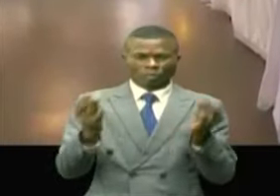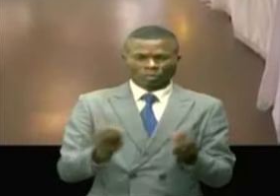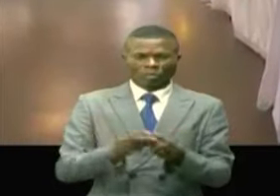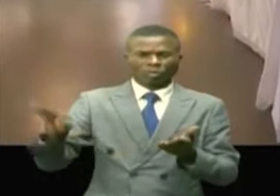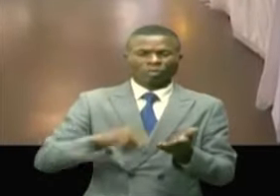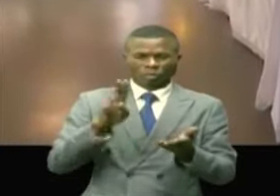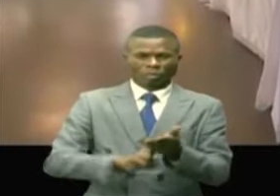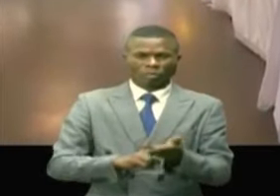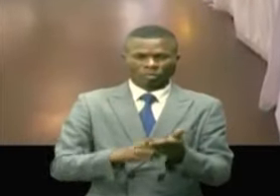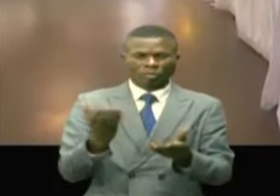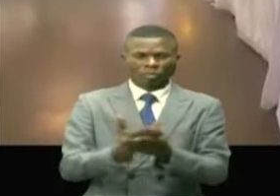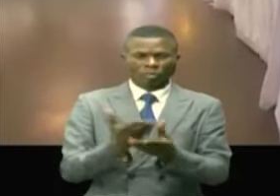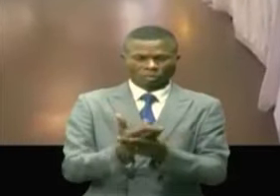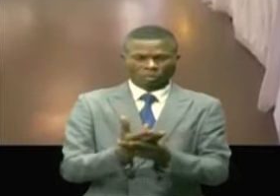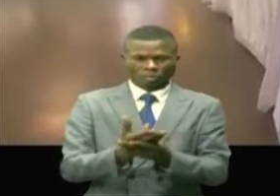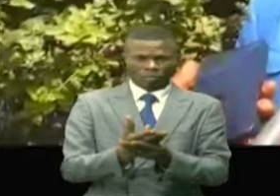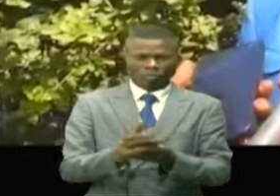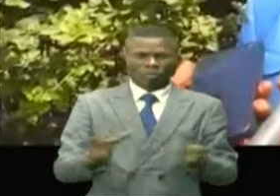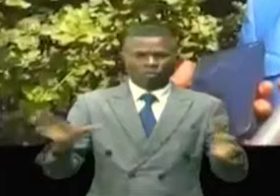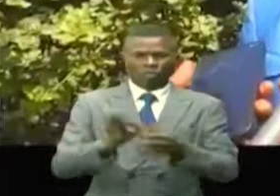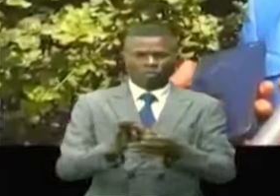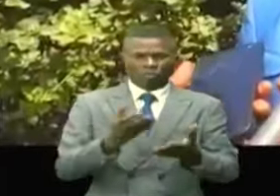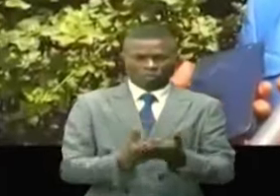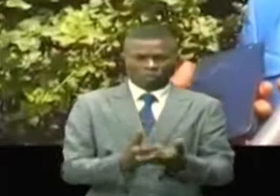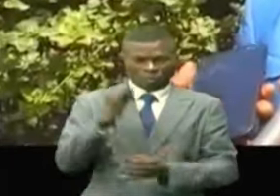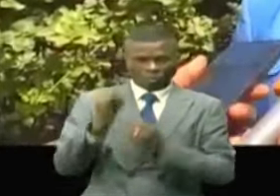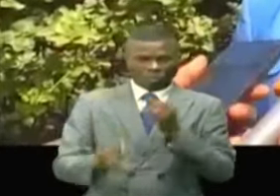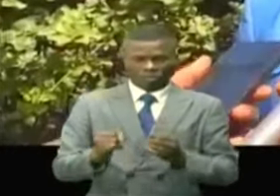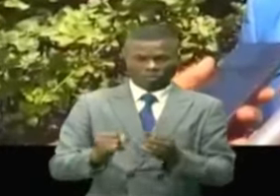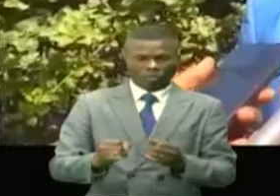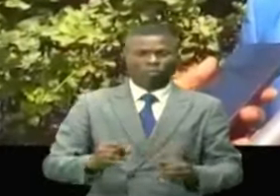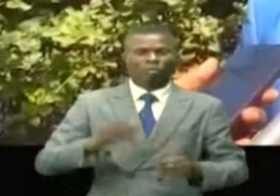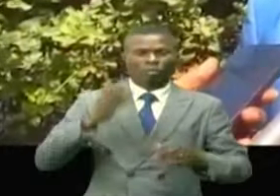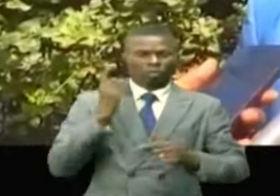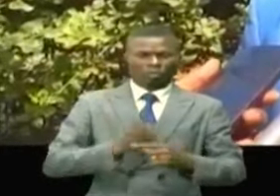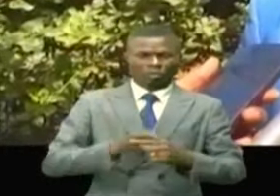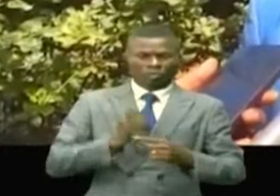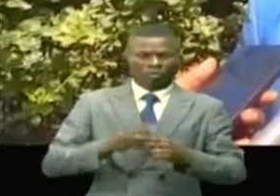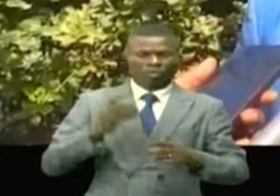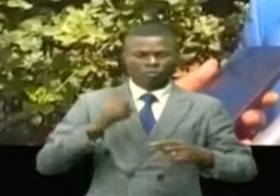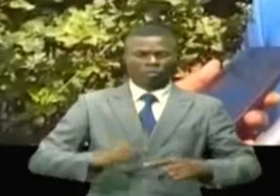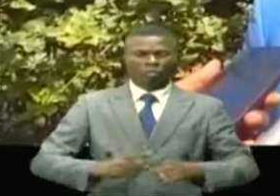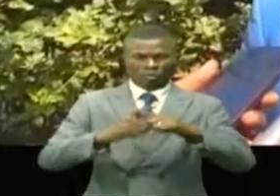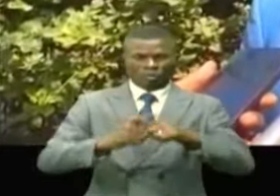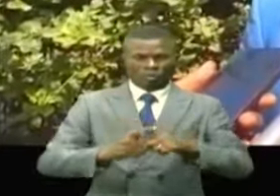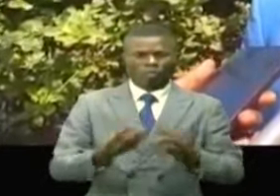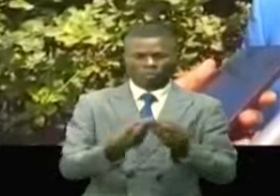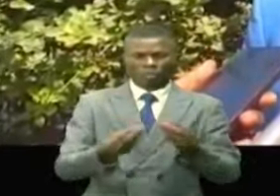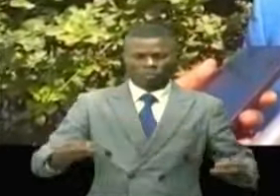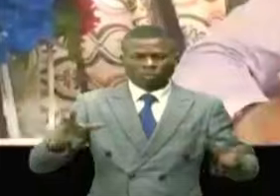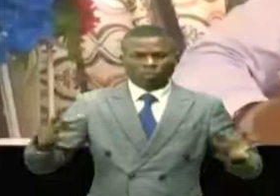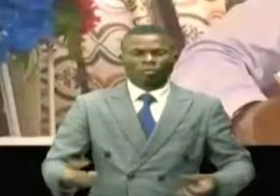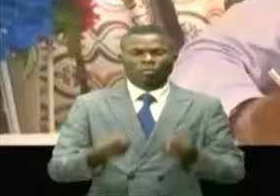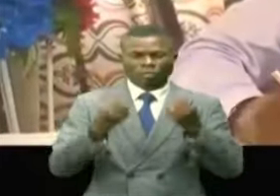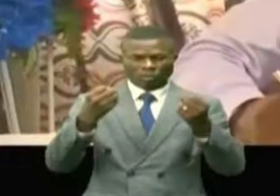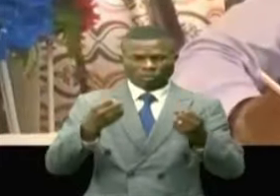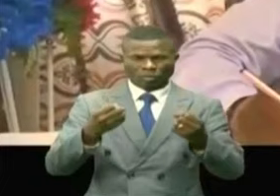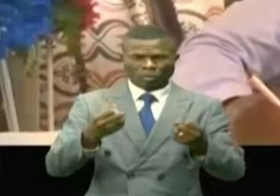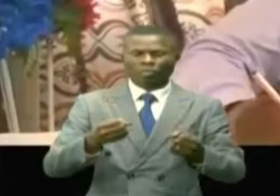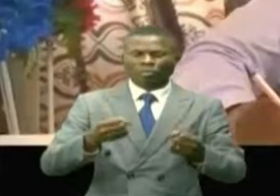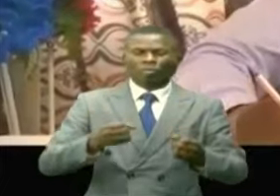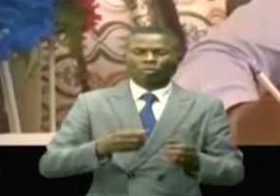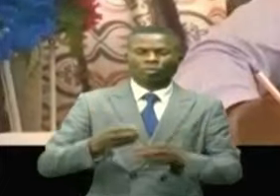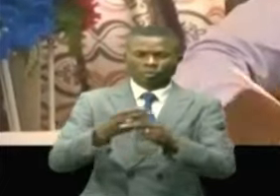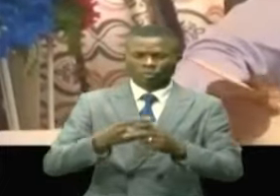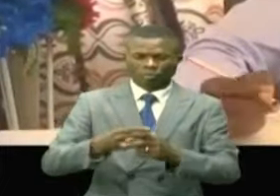signé les PV de conciliation là où il y avait des quak le compromis a été trouvé sous la direction du gouvernement